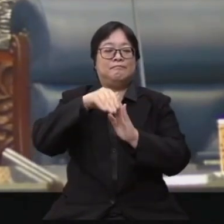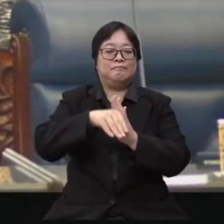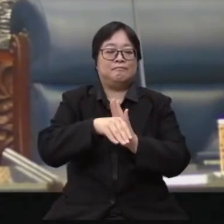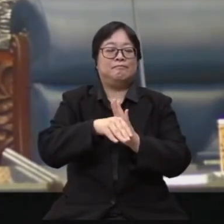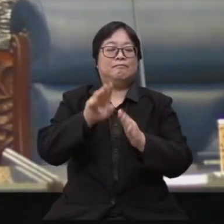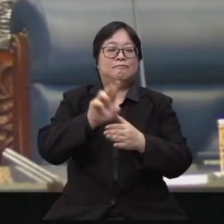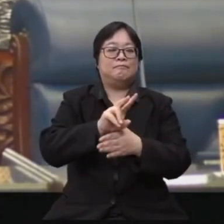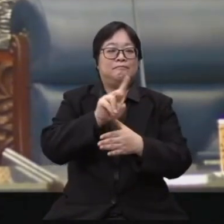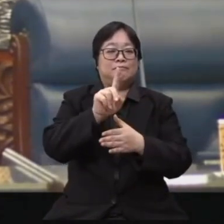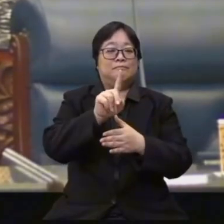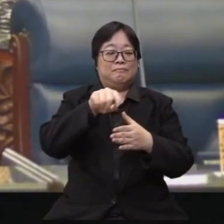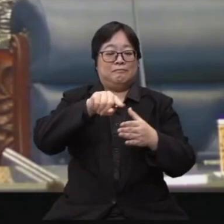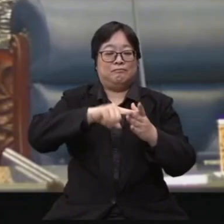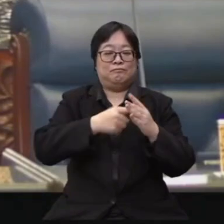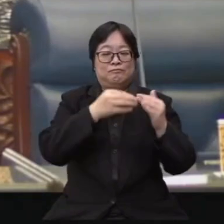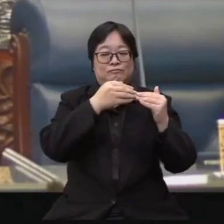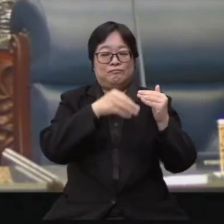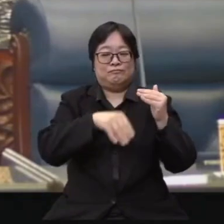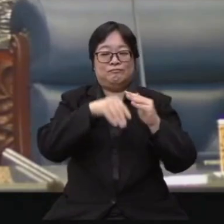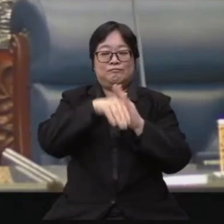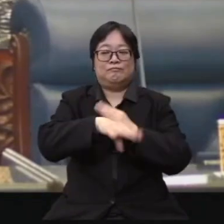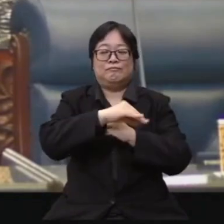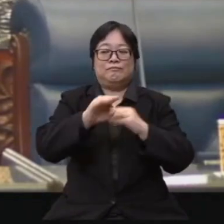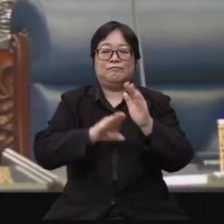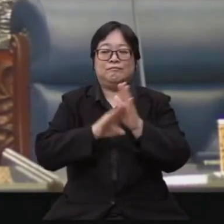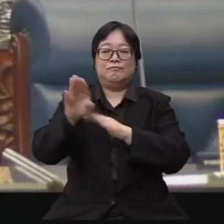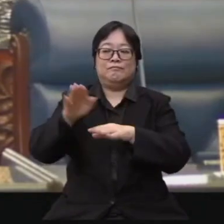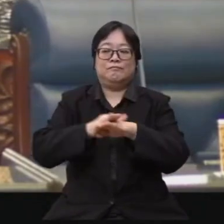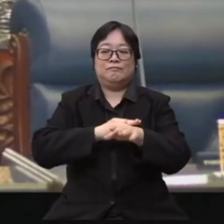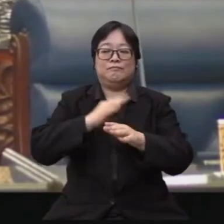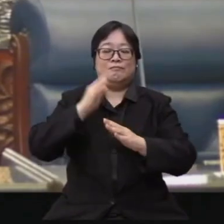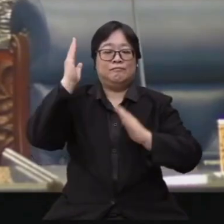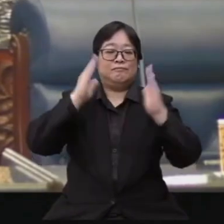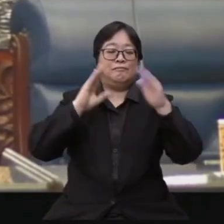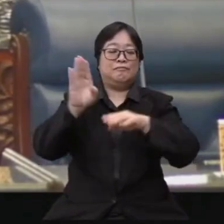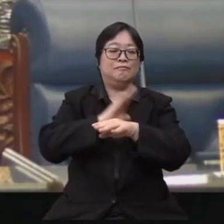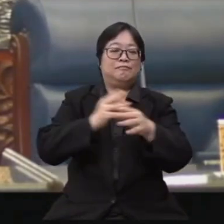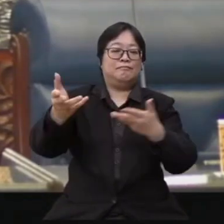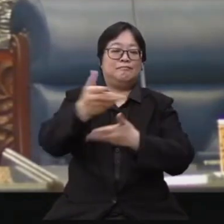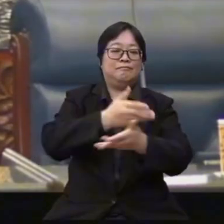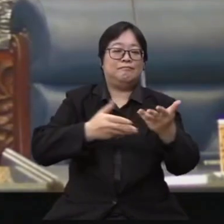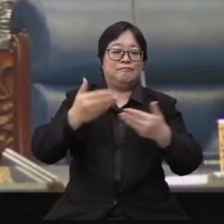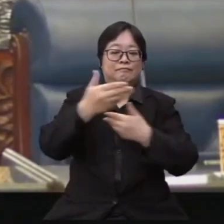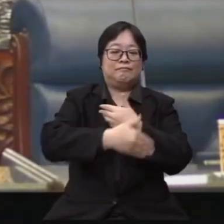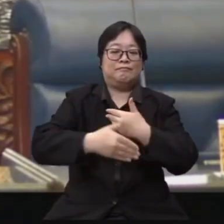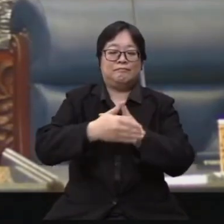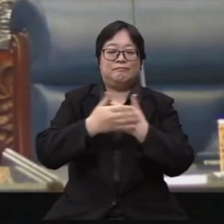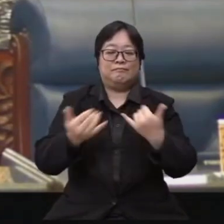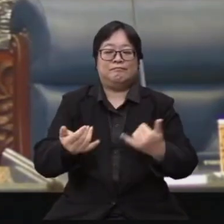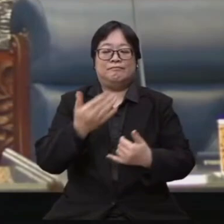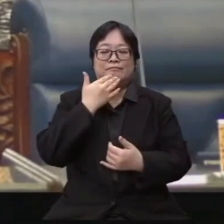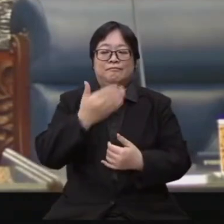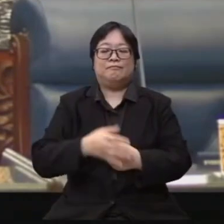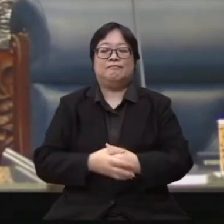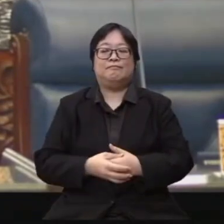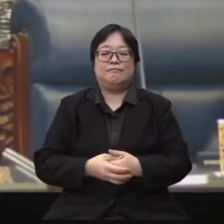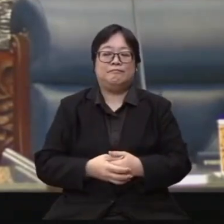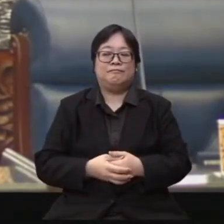Januari 2023 serta pertumbuhan perlahan negara-negara dagang utama yang disebutkan oleh Yang Berhormat Menteri sebentar tadi. Terima